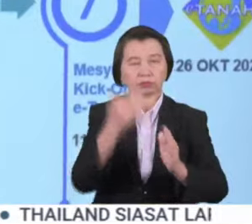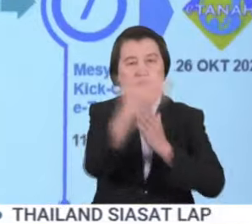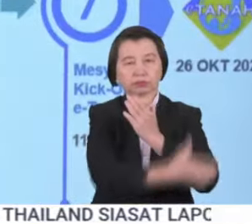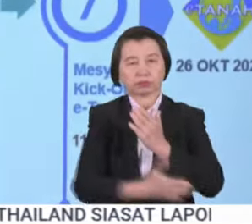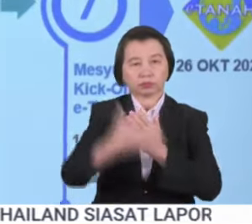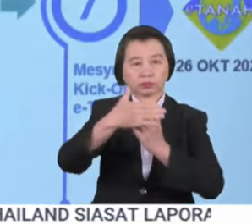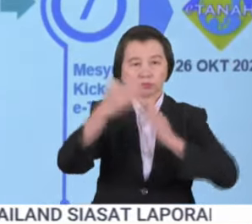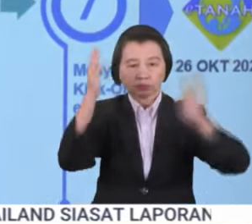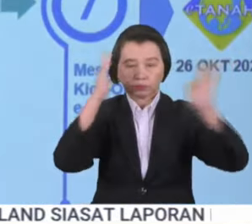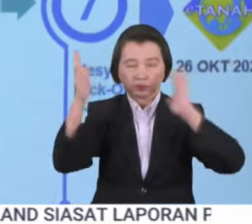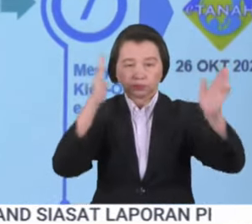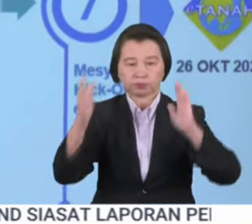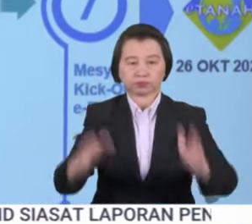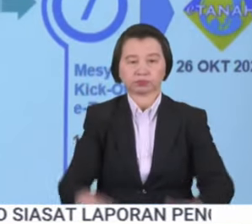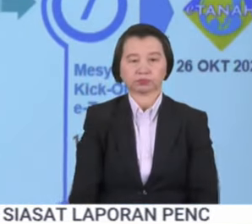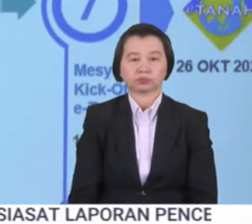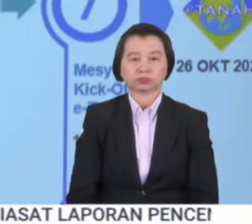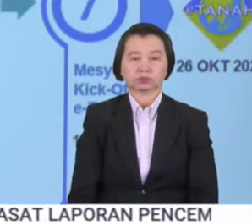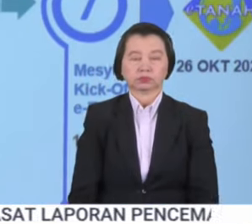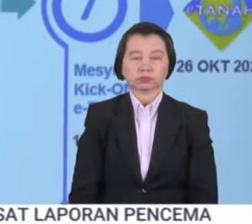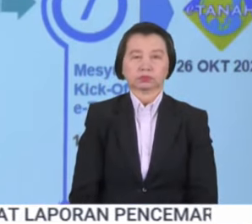semenanjung Malaysia.